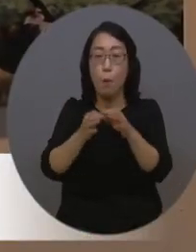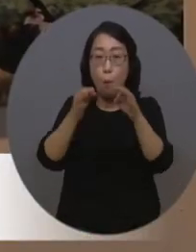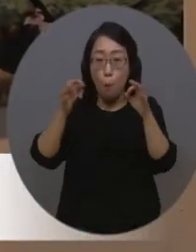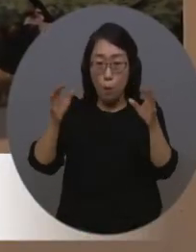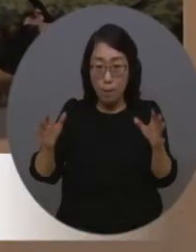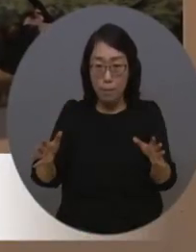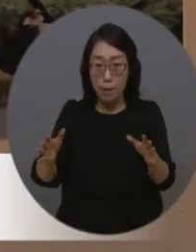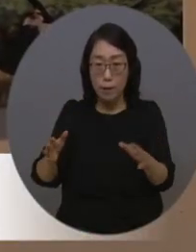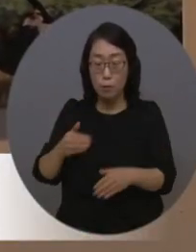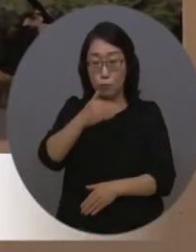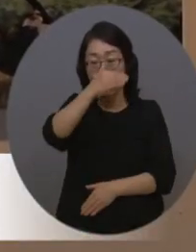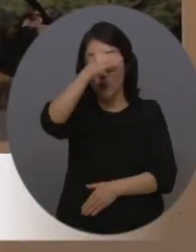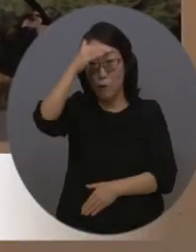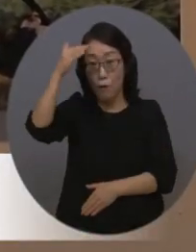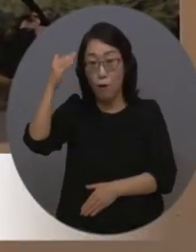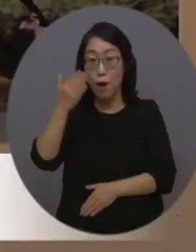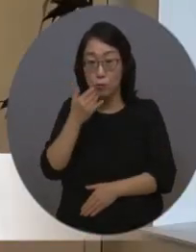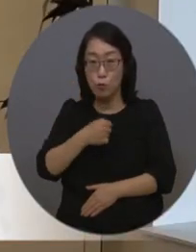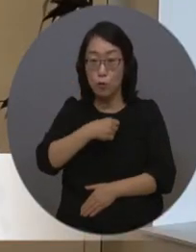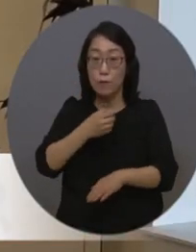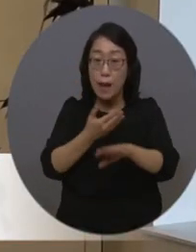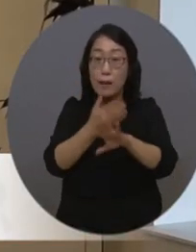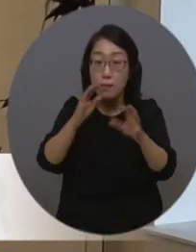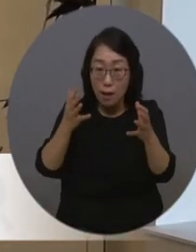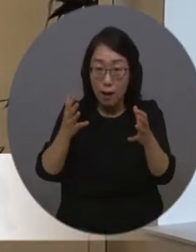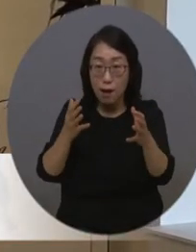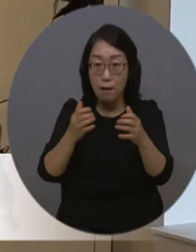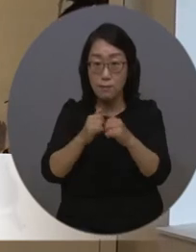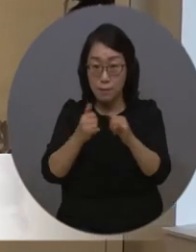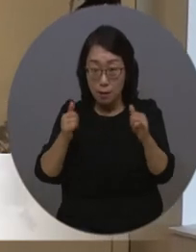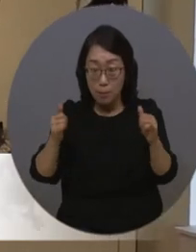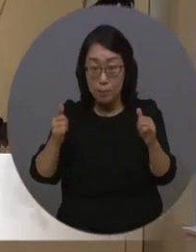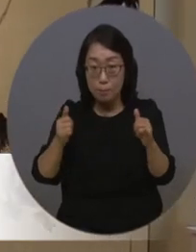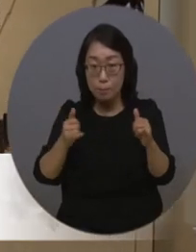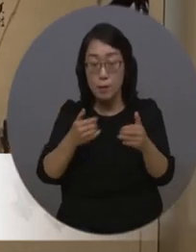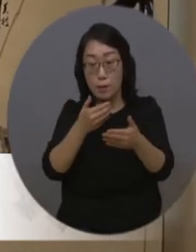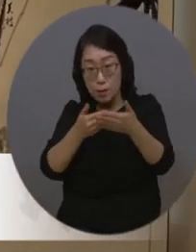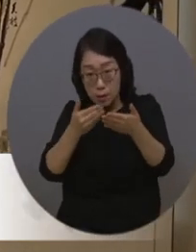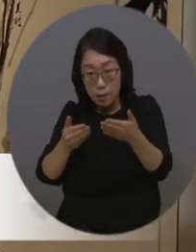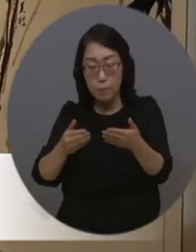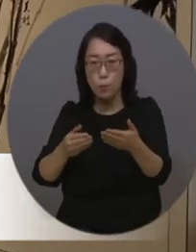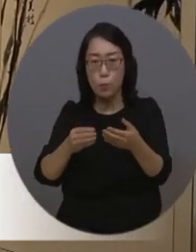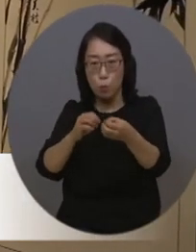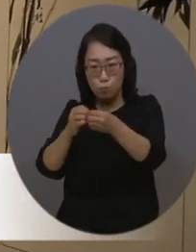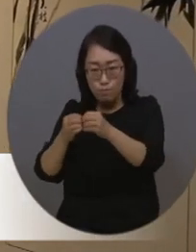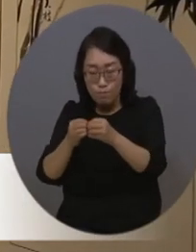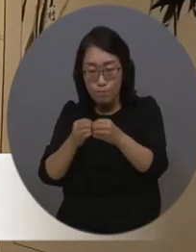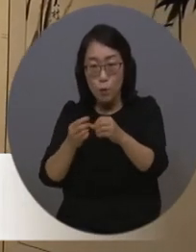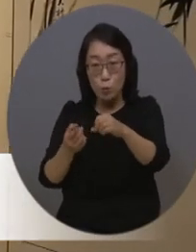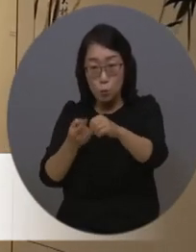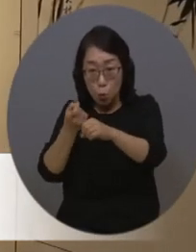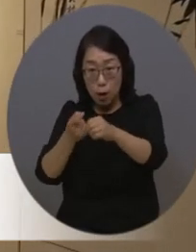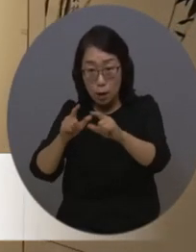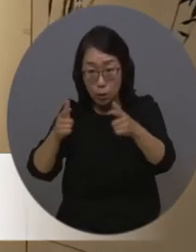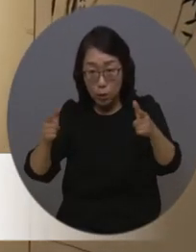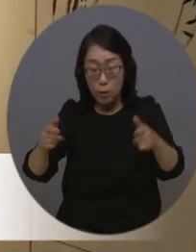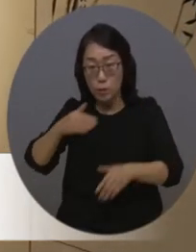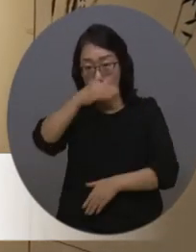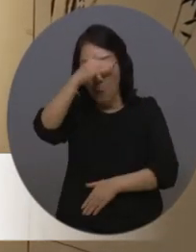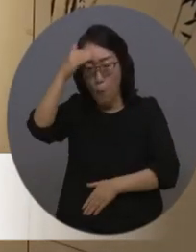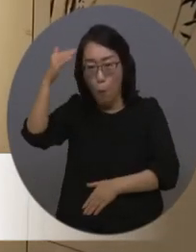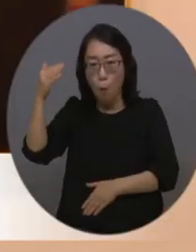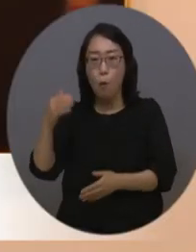드문 그 중국작가 나 일본 저가 들 한국 작가들이 수천 후 즐겨 와서 어 지금 출시된 작품 약